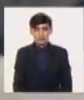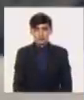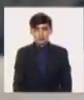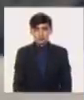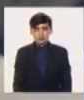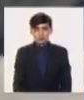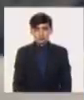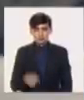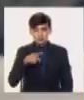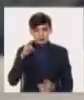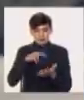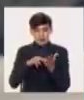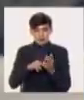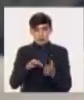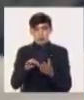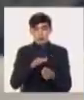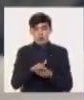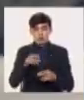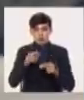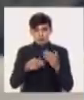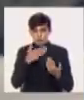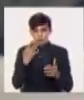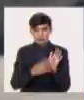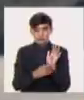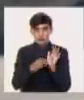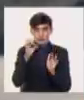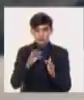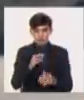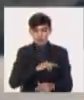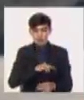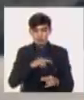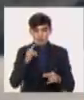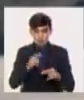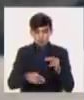Осы жолды әлі толықтай аяқтаған жоқпыз, пока 90% жұмысы бітіп тұр.